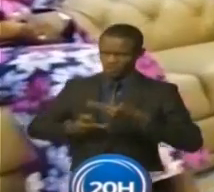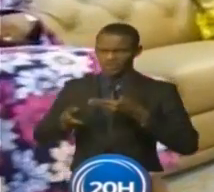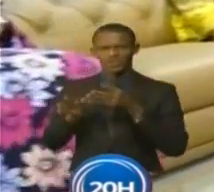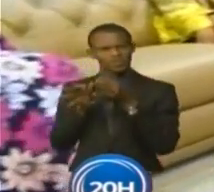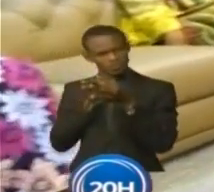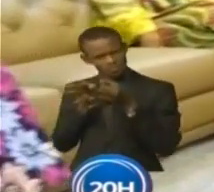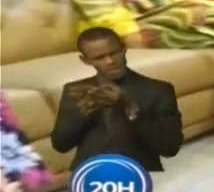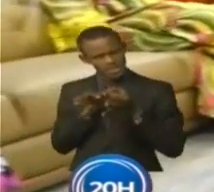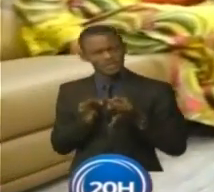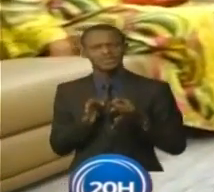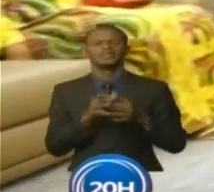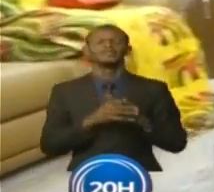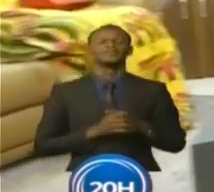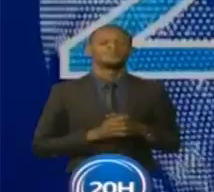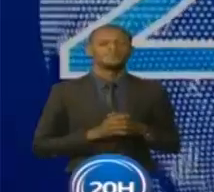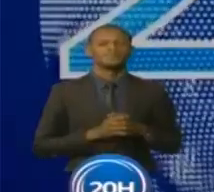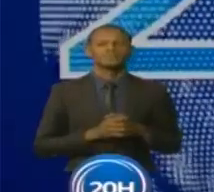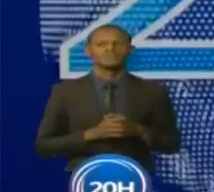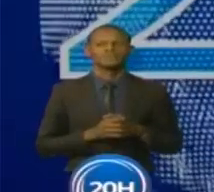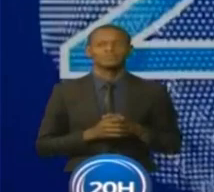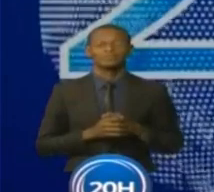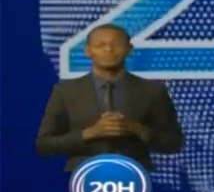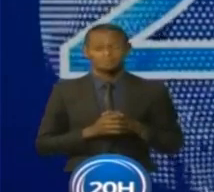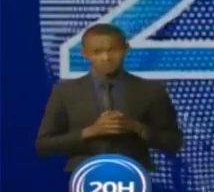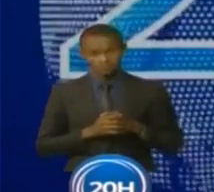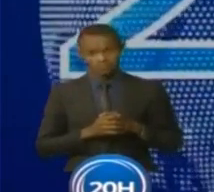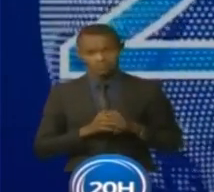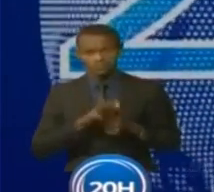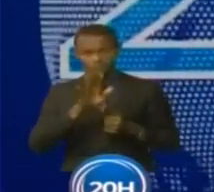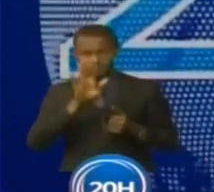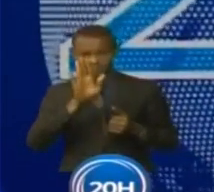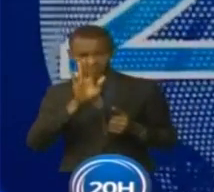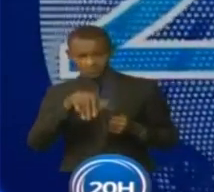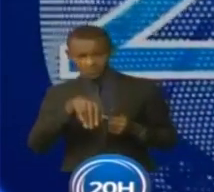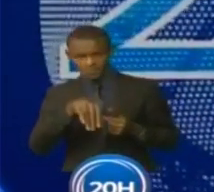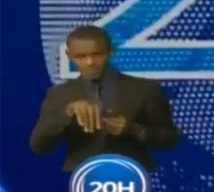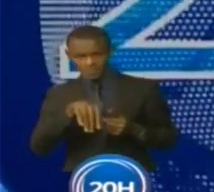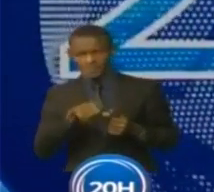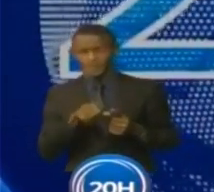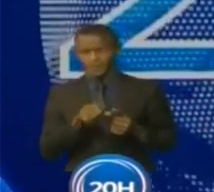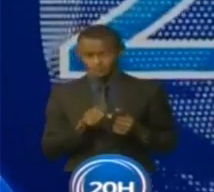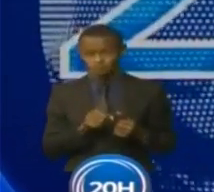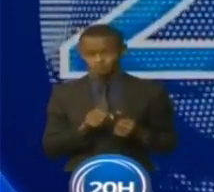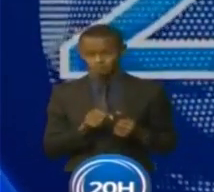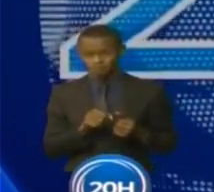parcours engagé jusqu'à ce jour. Au terme d'un processus